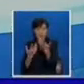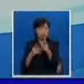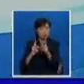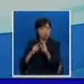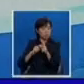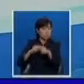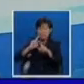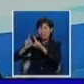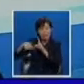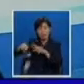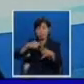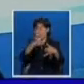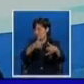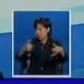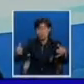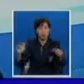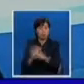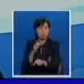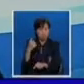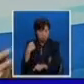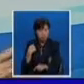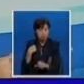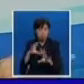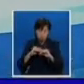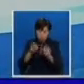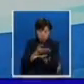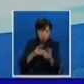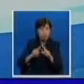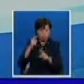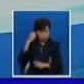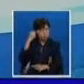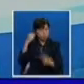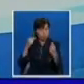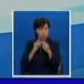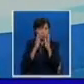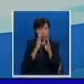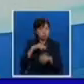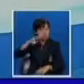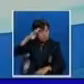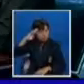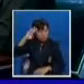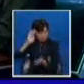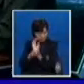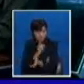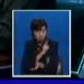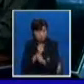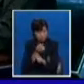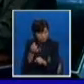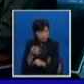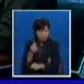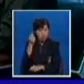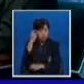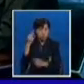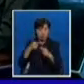บถ้วนนะฮะและทุกคนเข้าใจดีว่าภารกิจที่ทำในส่วนของเจ้าหน้าที่คือเรื่องสถานการณ์ฉุกเฉินร้ายแรง